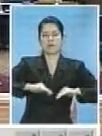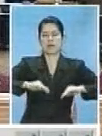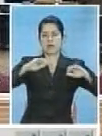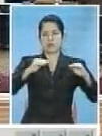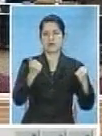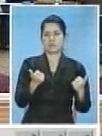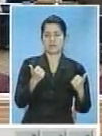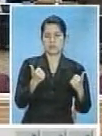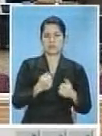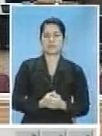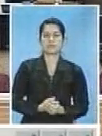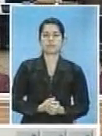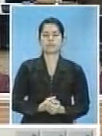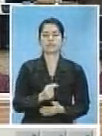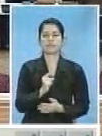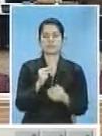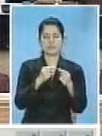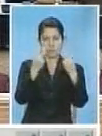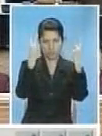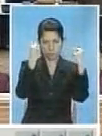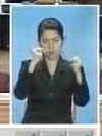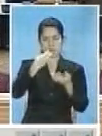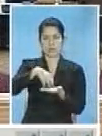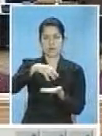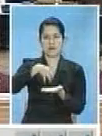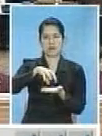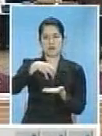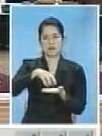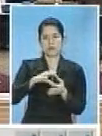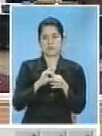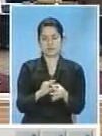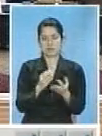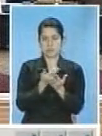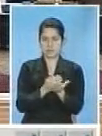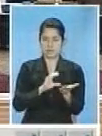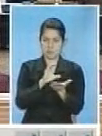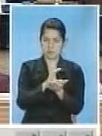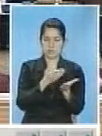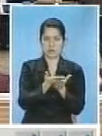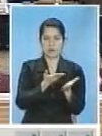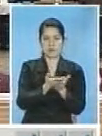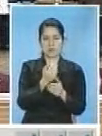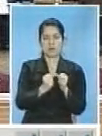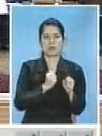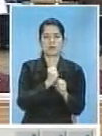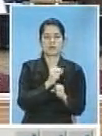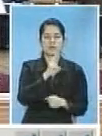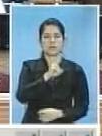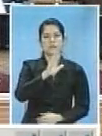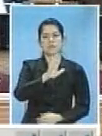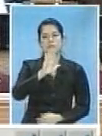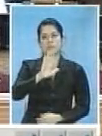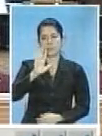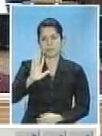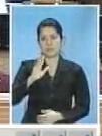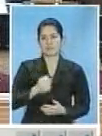เราเห็นท่านนายกได้มาพูดถึงงบประมาณรายจ่ายนะครับประจำปี2555ต้องเรียนอย่างนี้ครับเ